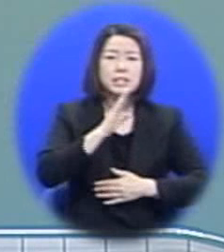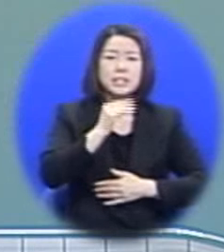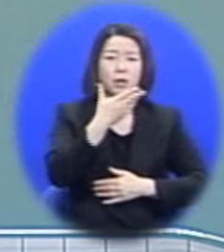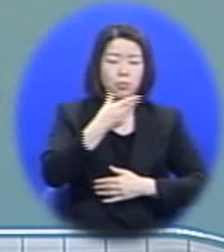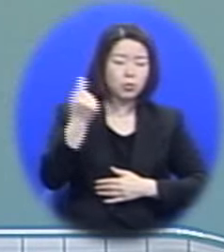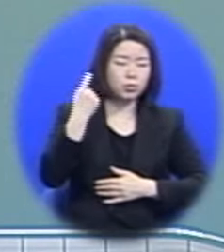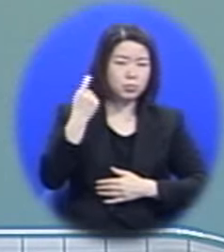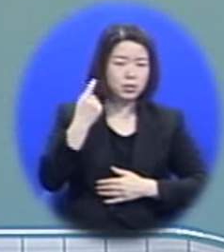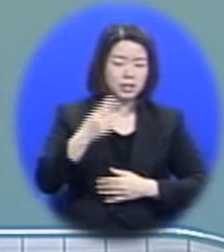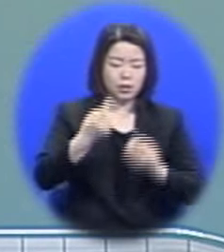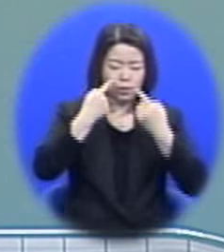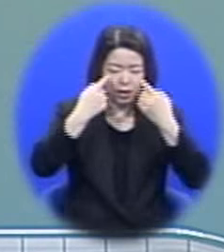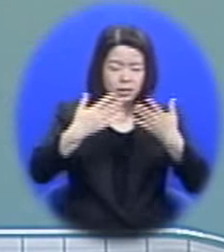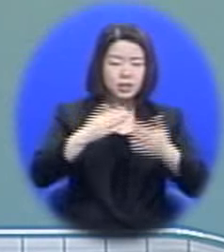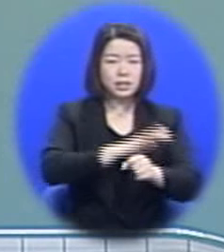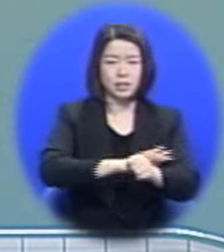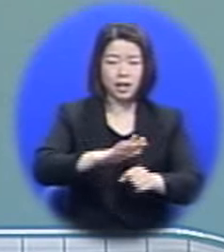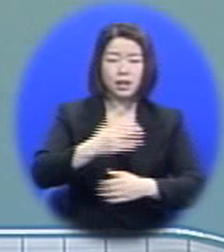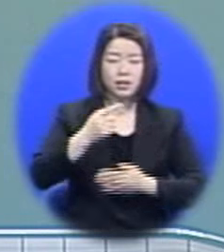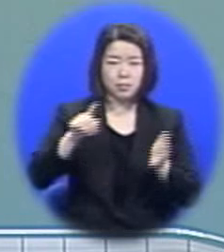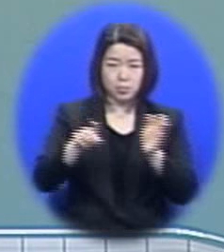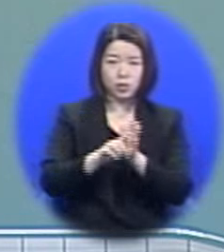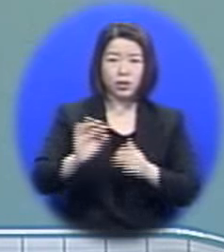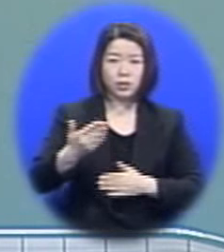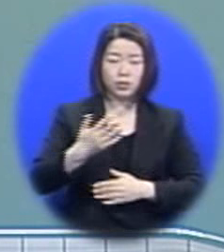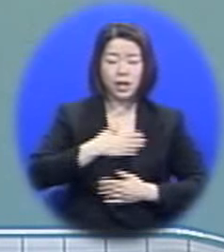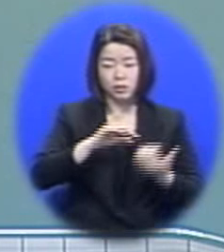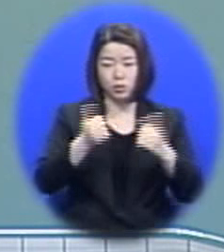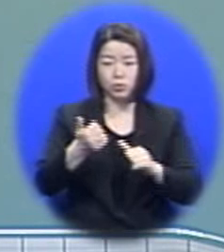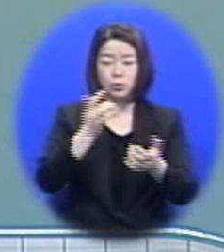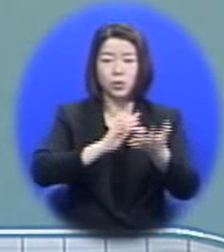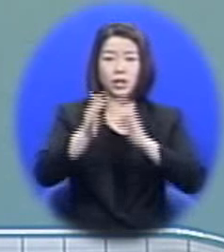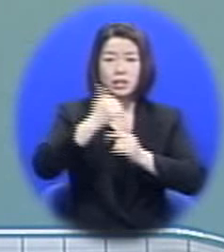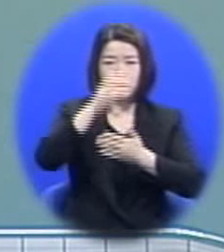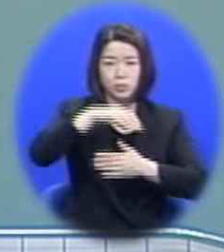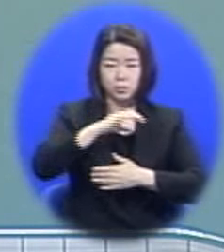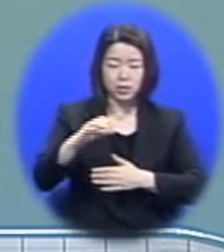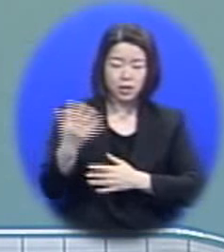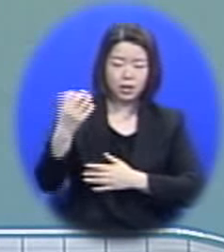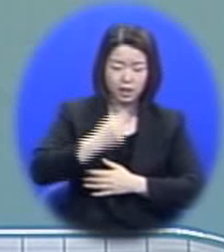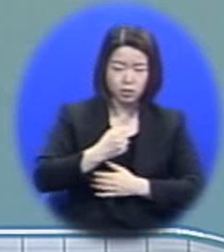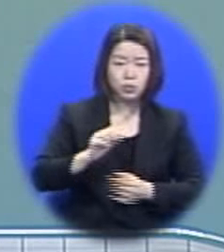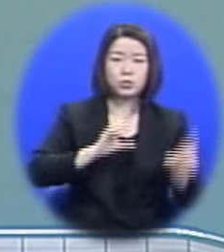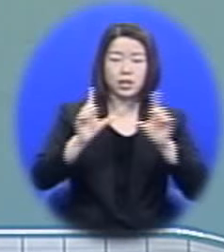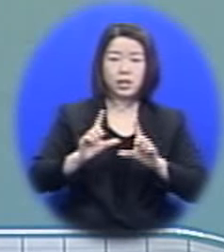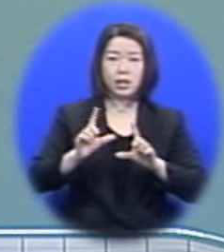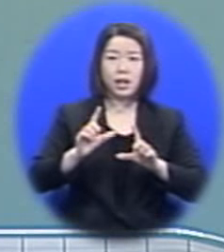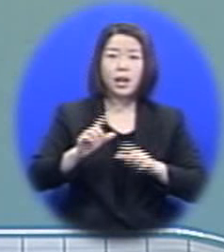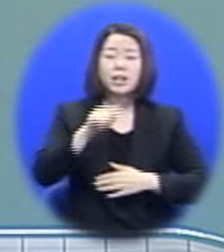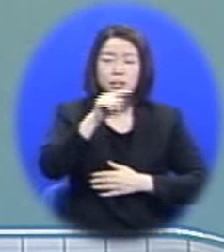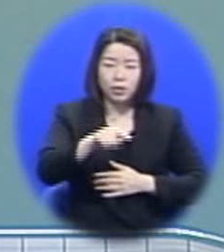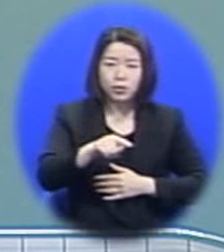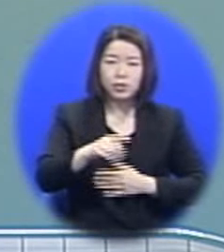예수님으로 사는 겁니다. 그게 바로 아내를 예수님처럼 사랑하는